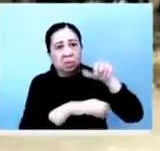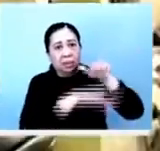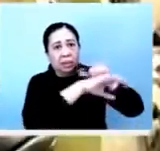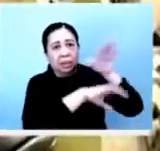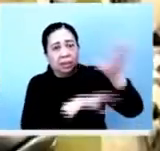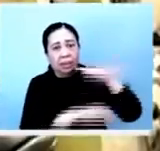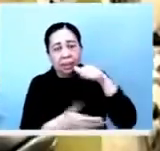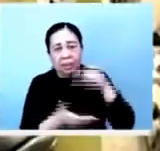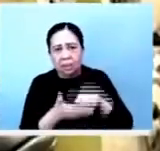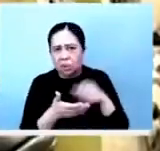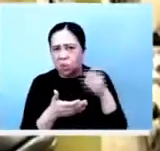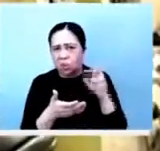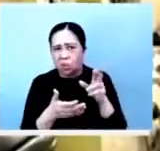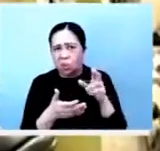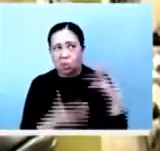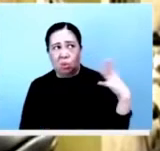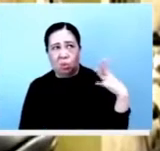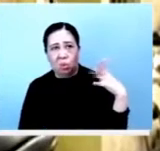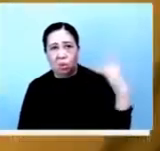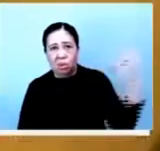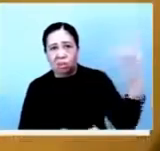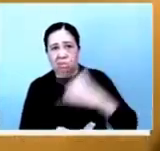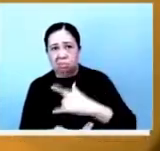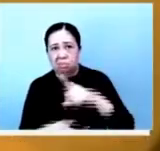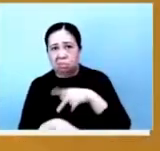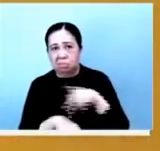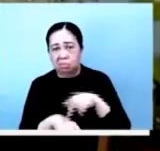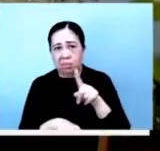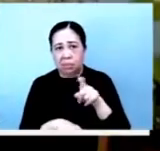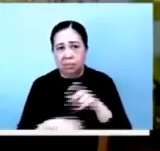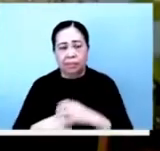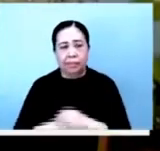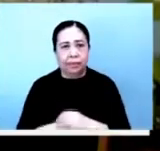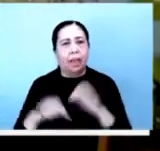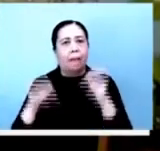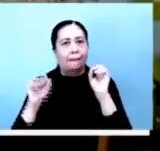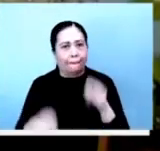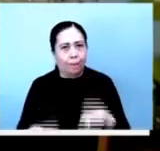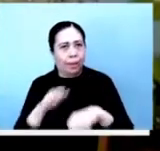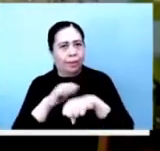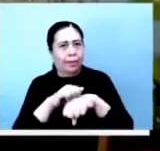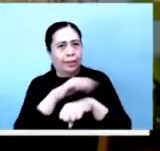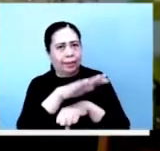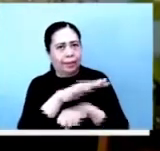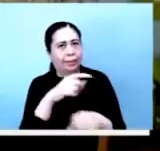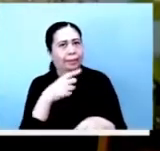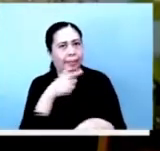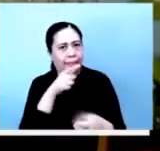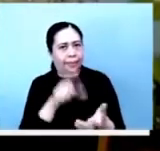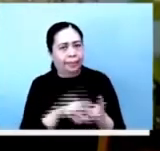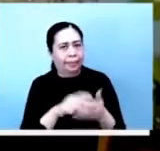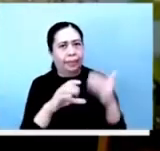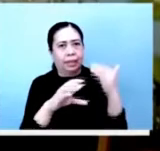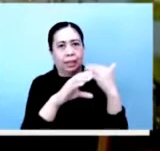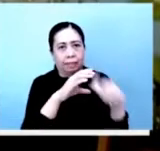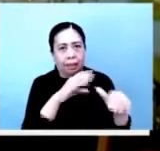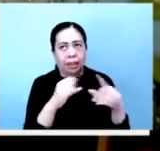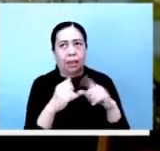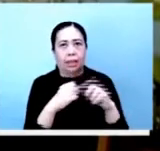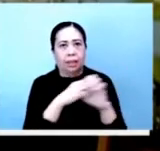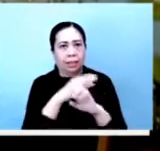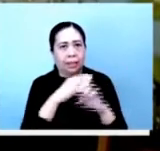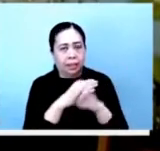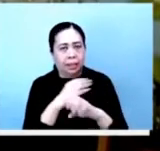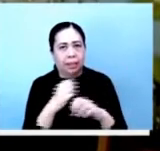demand letter or hintayin po siyang makauwi ng bansa? Pwedeng magpadala ng demand letter by email, by